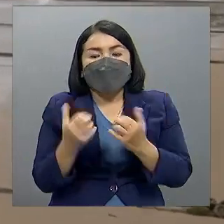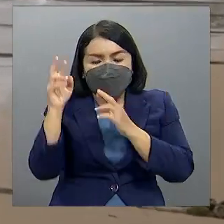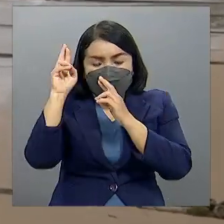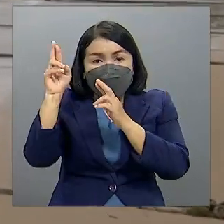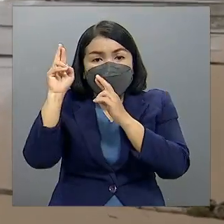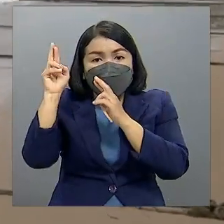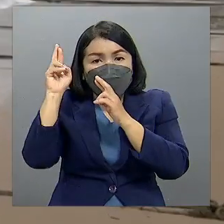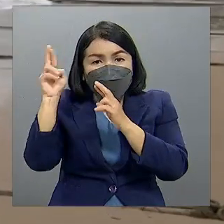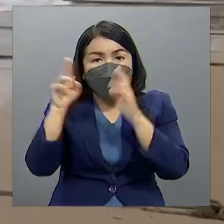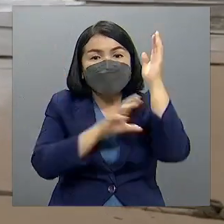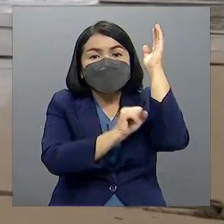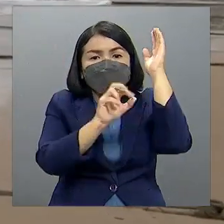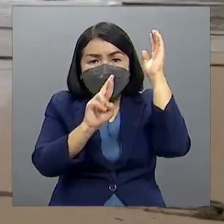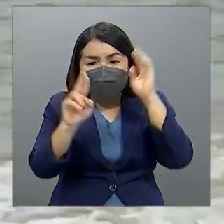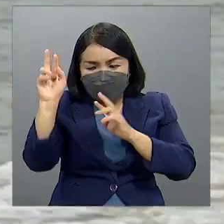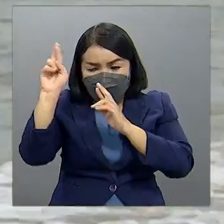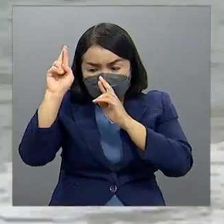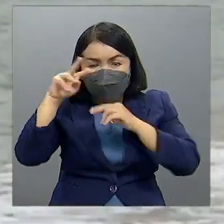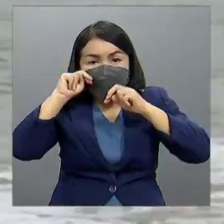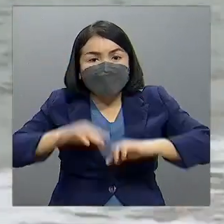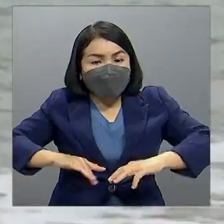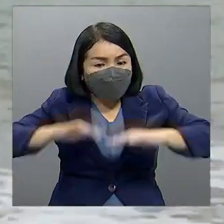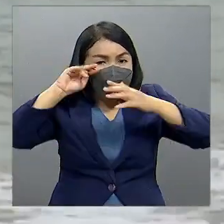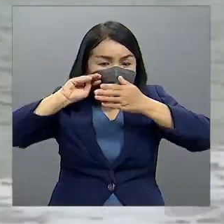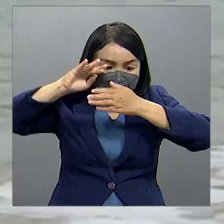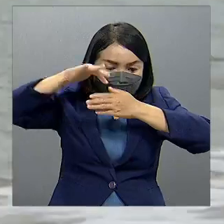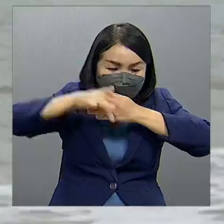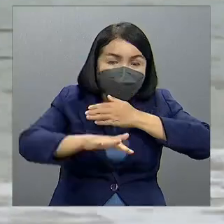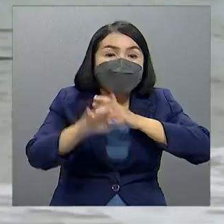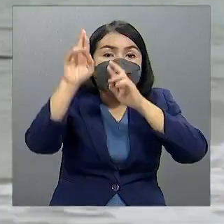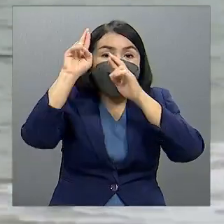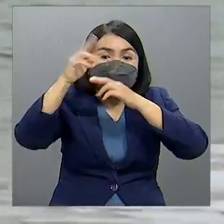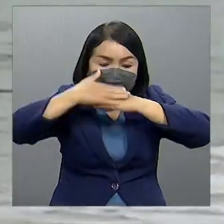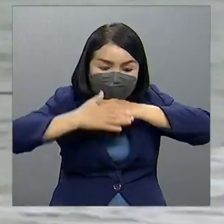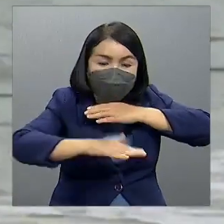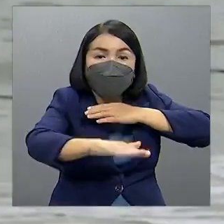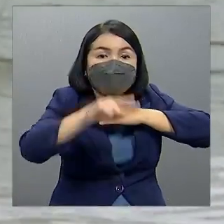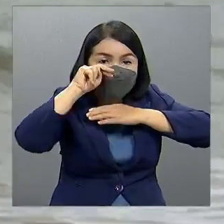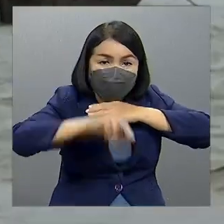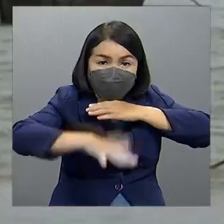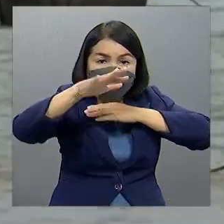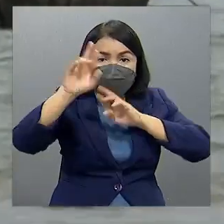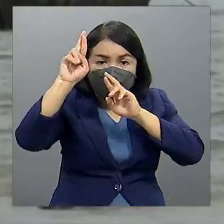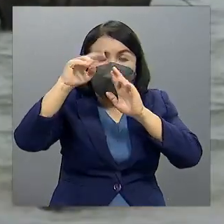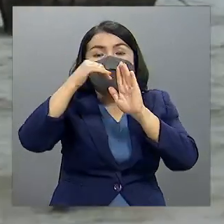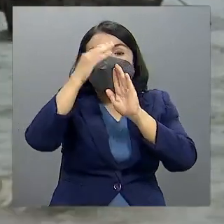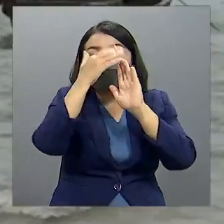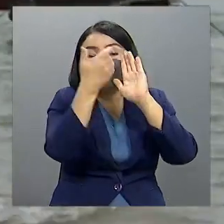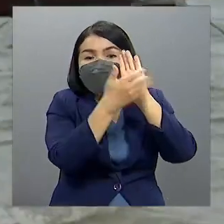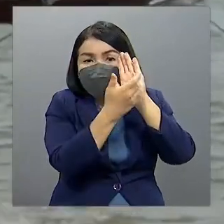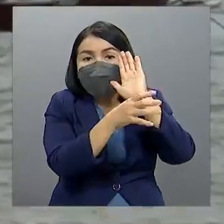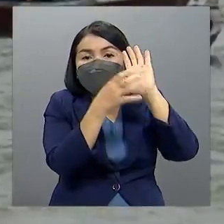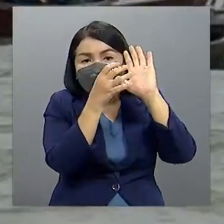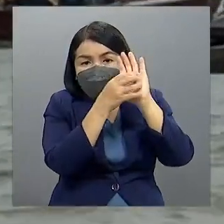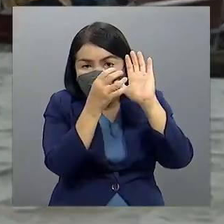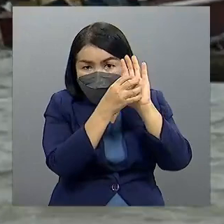ในลำน้ำที่มีแนวโน้มเพิ่มสูงล้นตลิ่งและท่วมขังบริเวณลุ่มต่ำในพื้นที่ภาคเหนือภาคตะวันออกเฉียงเหนือและภาคกลางรวมทั้ง